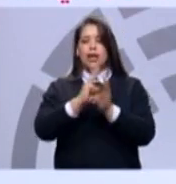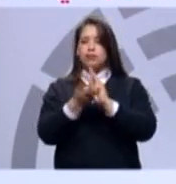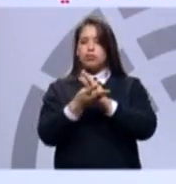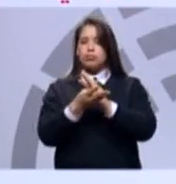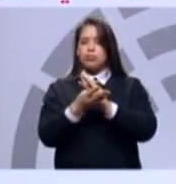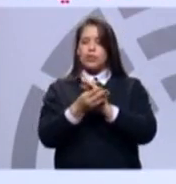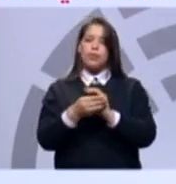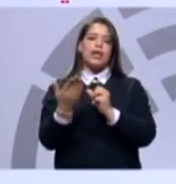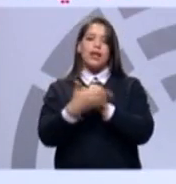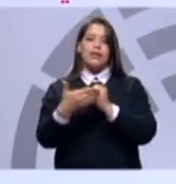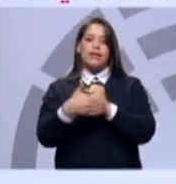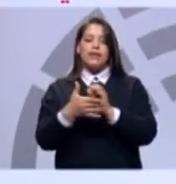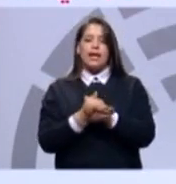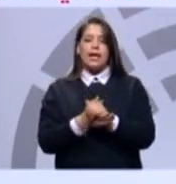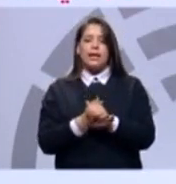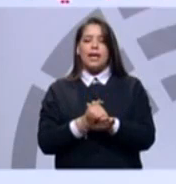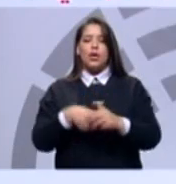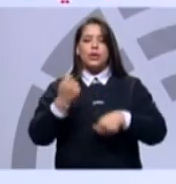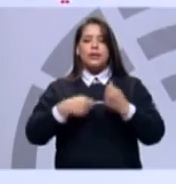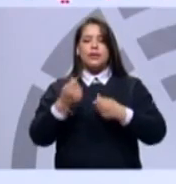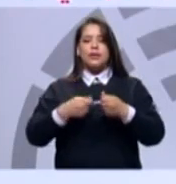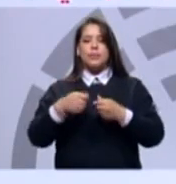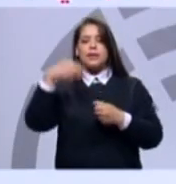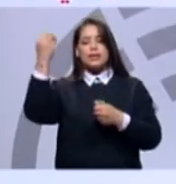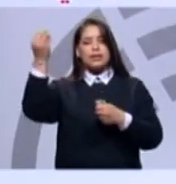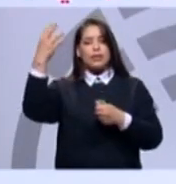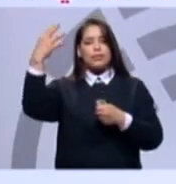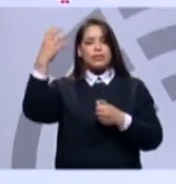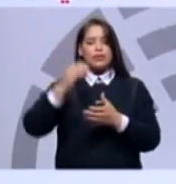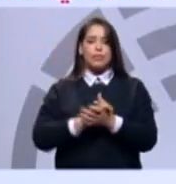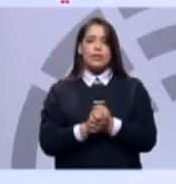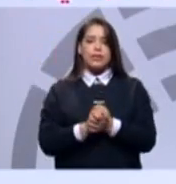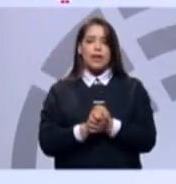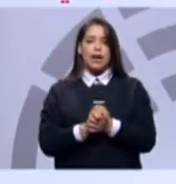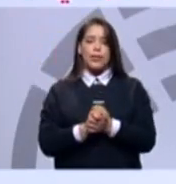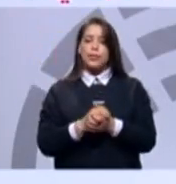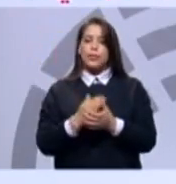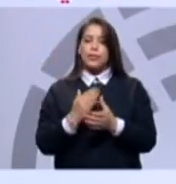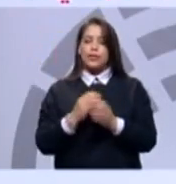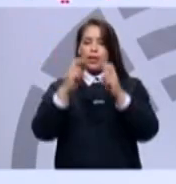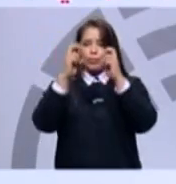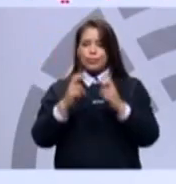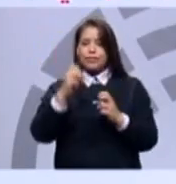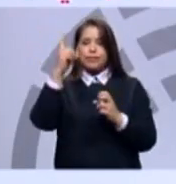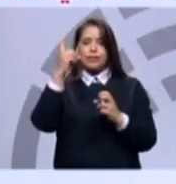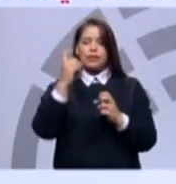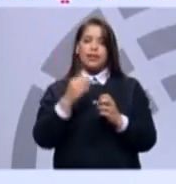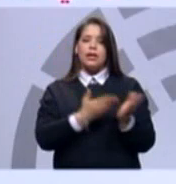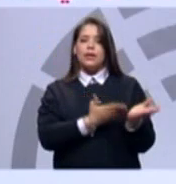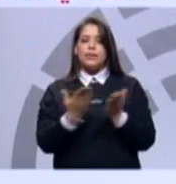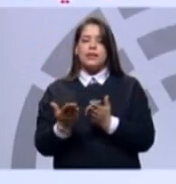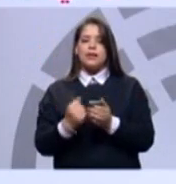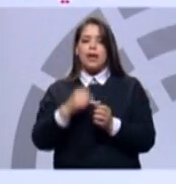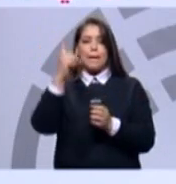الفلاحيه والتشجيع الاستعمال الطاقات المتجدده خاصه الشمسيه وامامه نظره المياه سن عمرها تسريع بجلب